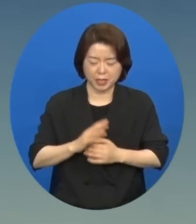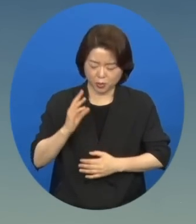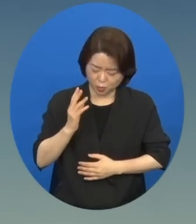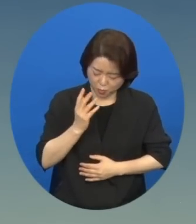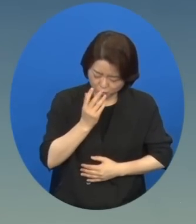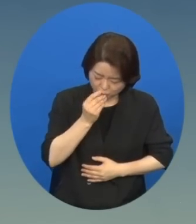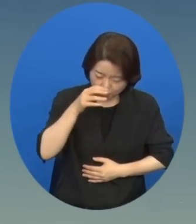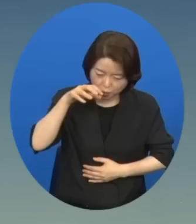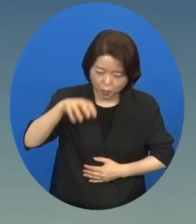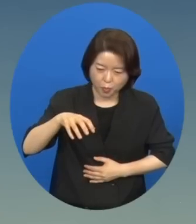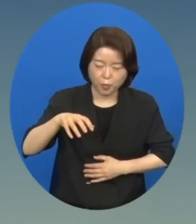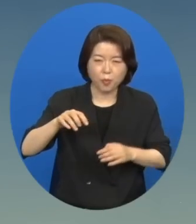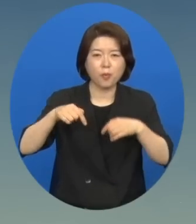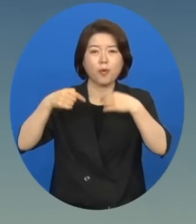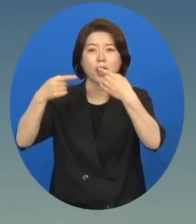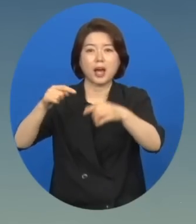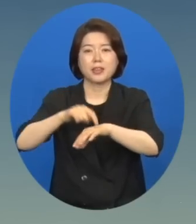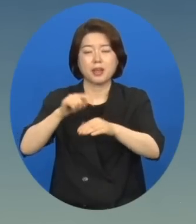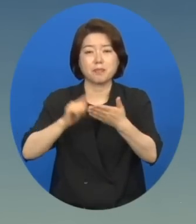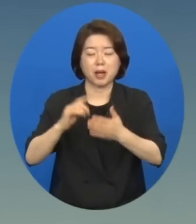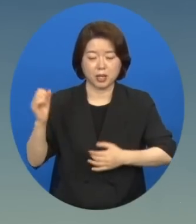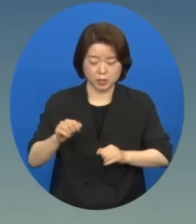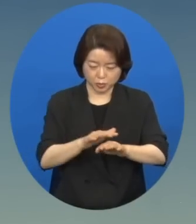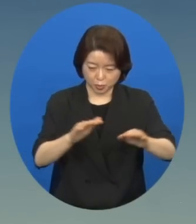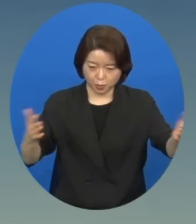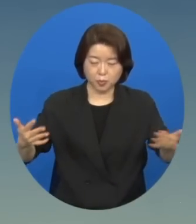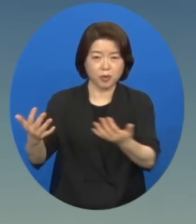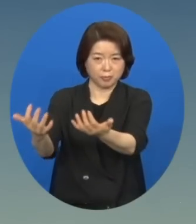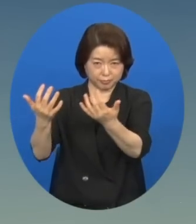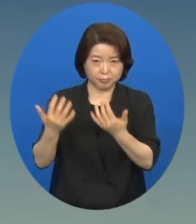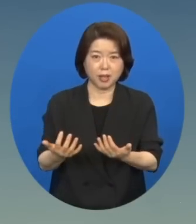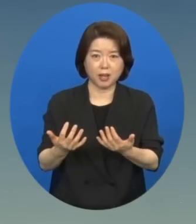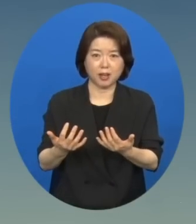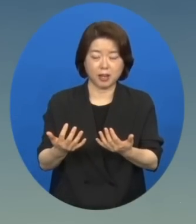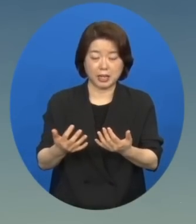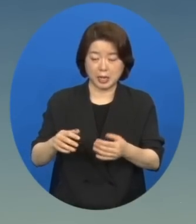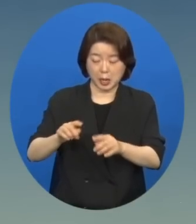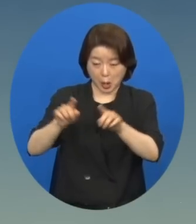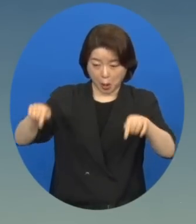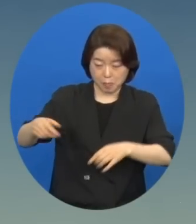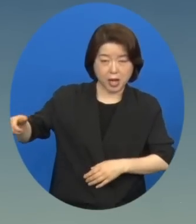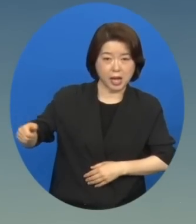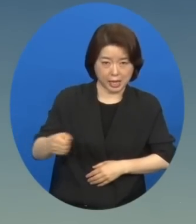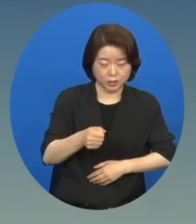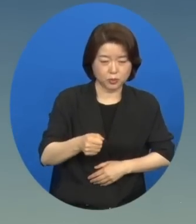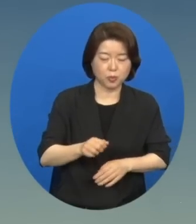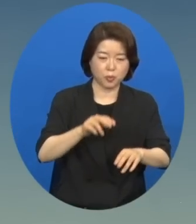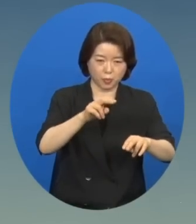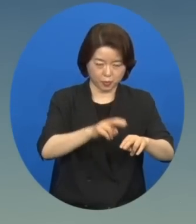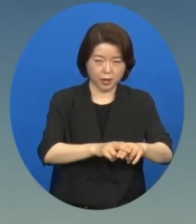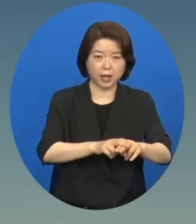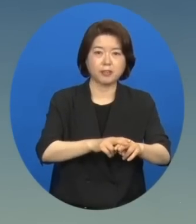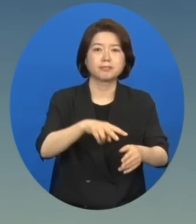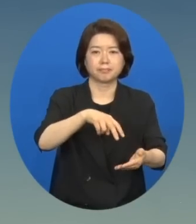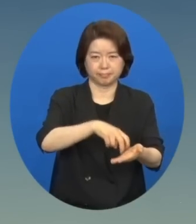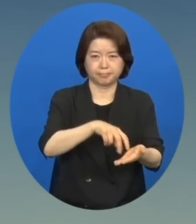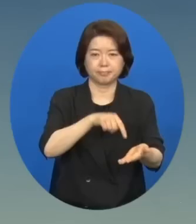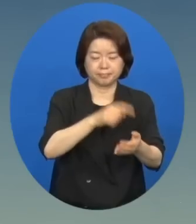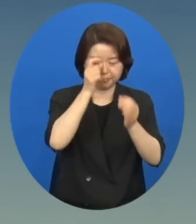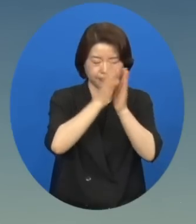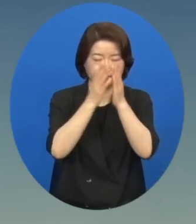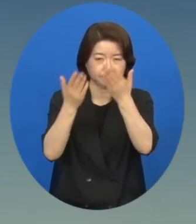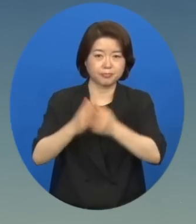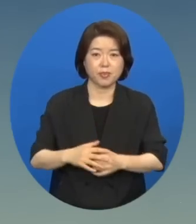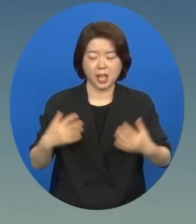지성전으로 올라간다는 마음으로 이 단 위로 올라오실 분들은 방석 들고 올라오시면 되겠습니다. 오늘 어깨에